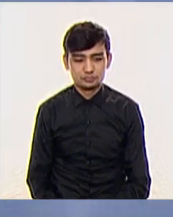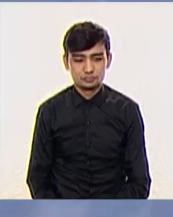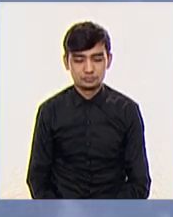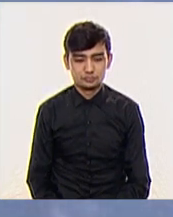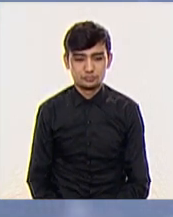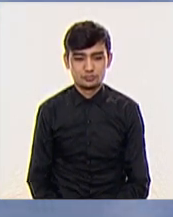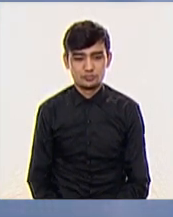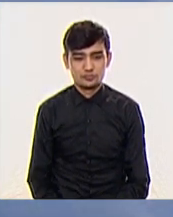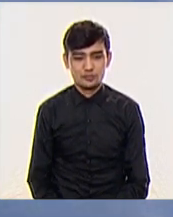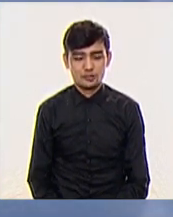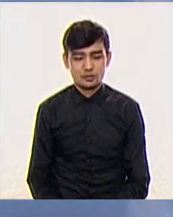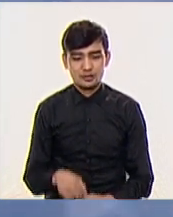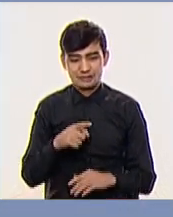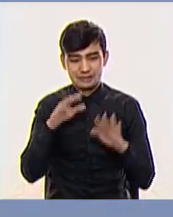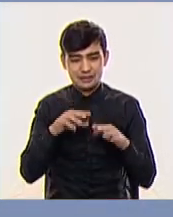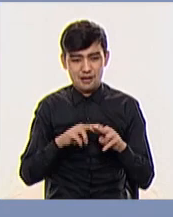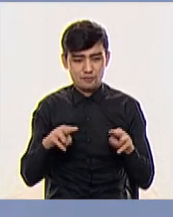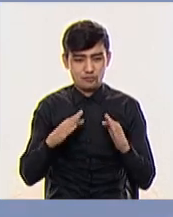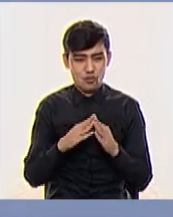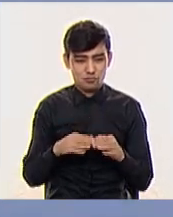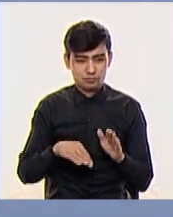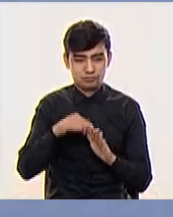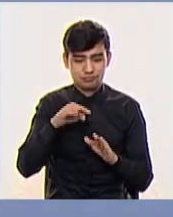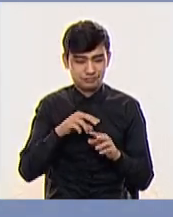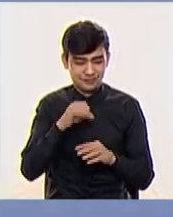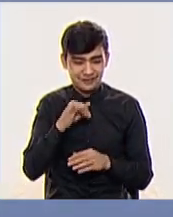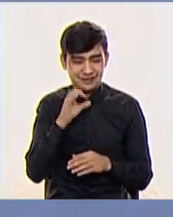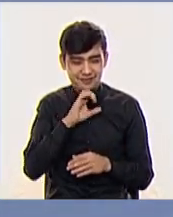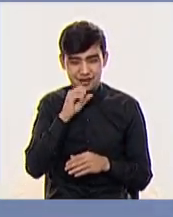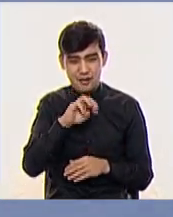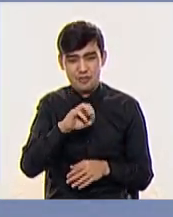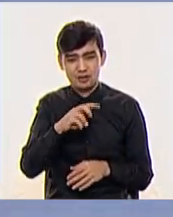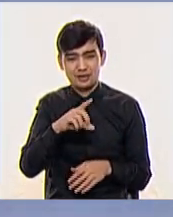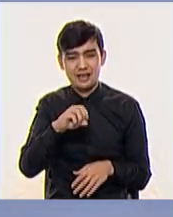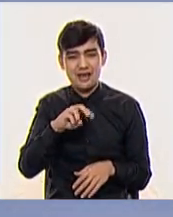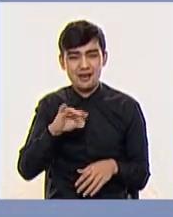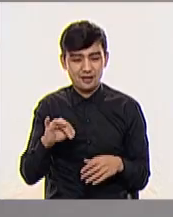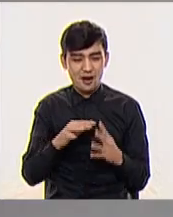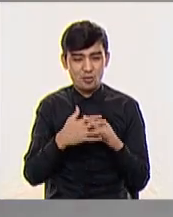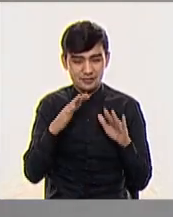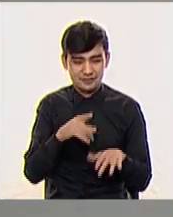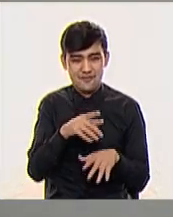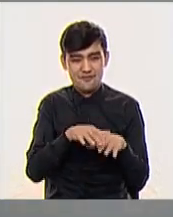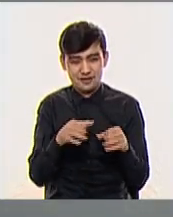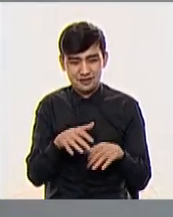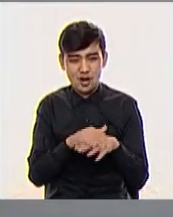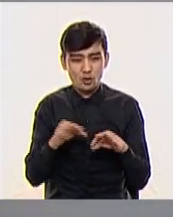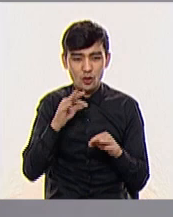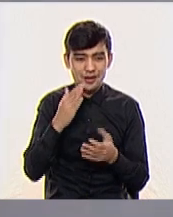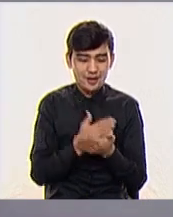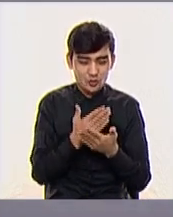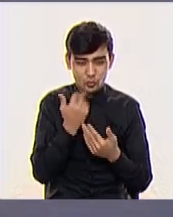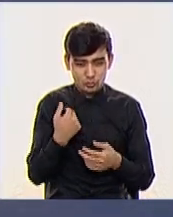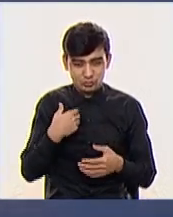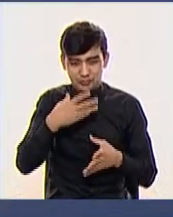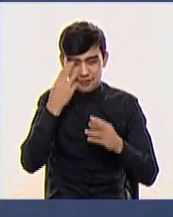Почти имен бірдей қарлар. Бұл еліміздің солтүстігіндегі Амангелді ауылы. Жергілікті билік бұл ауылда халықтың барын ұмытып кеткен